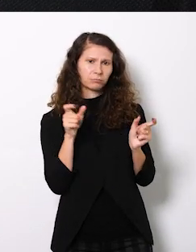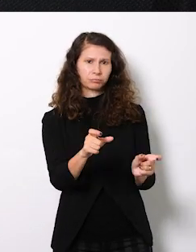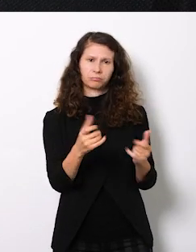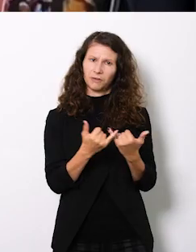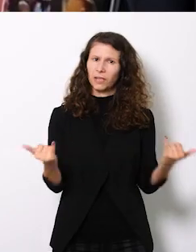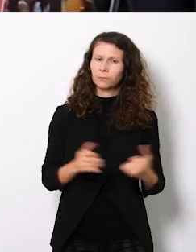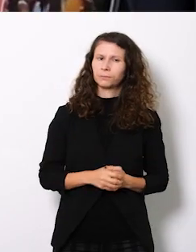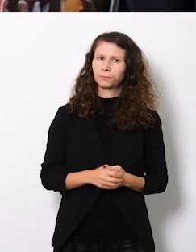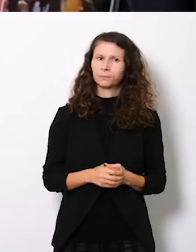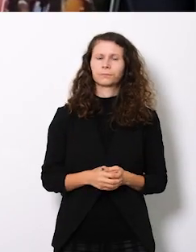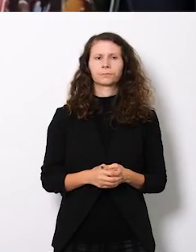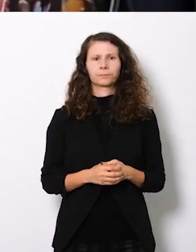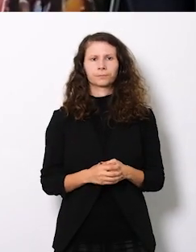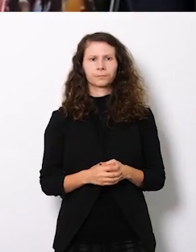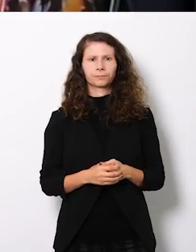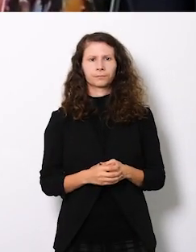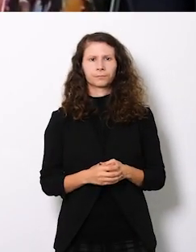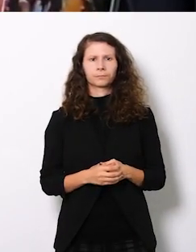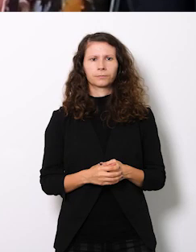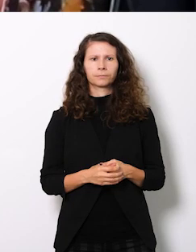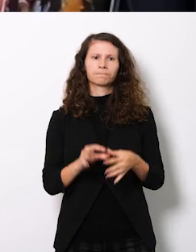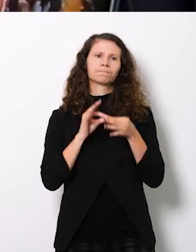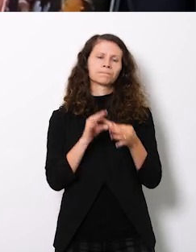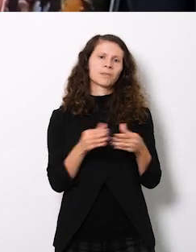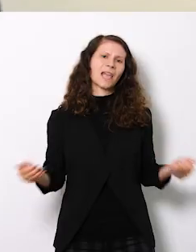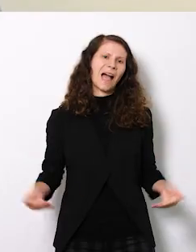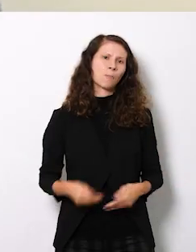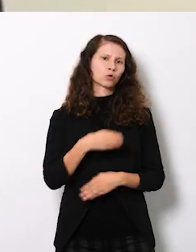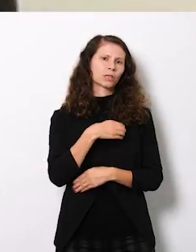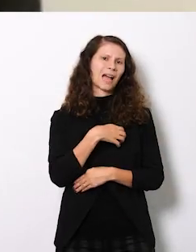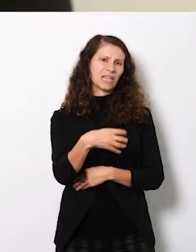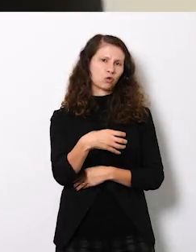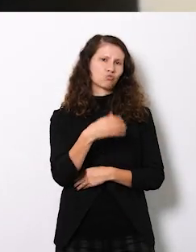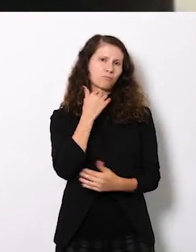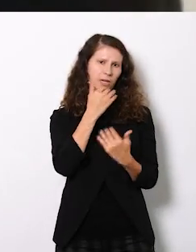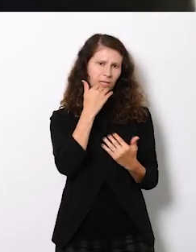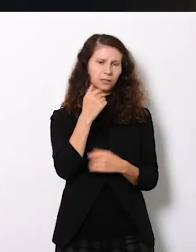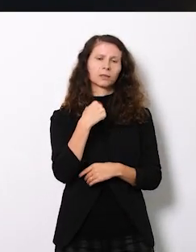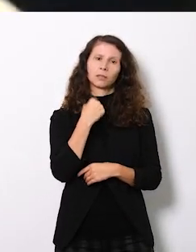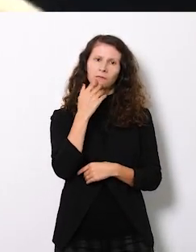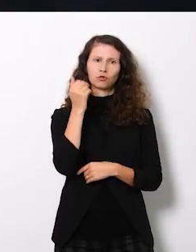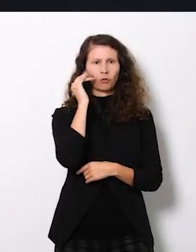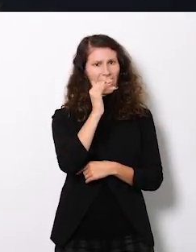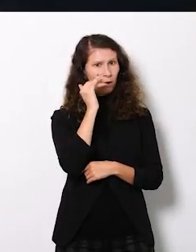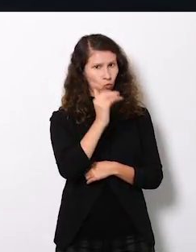lassen? Also zum Armuts- und Reichtumsbericht will ich nur noch in Erinnerung rufen, dass dort die